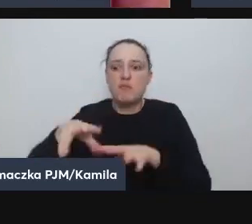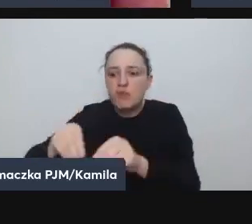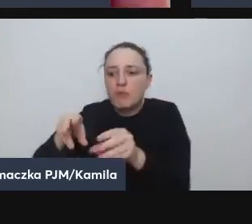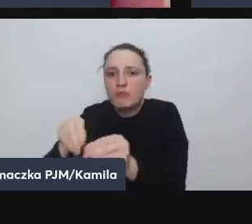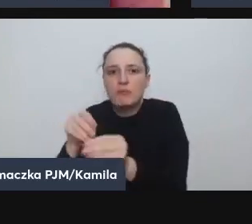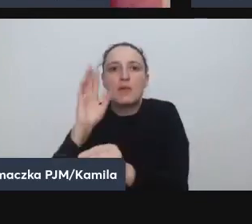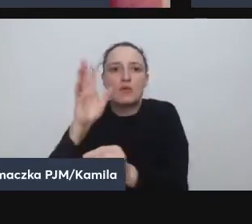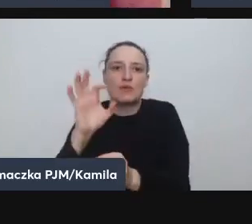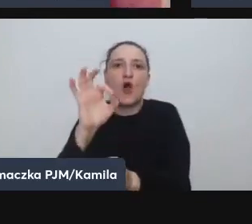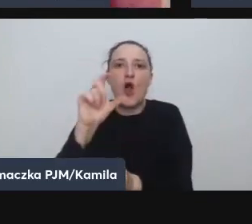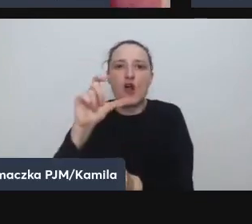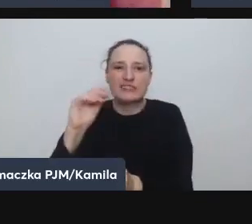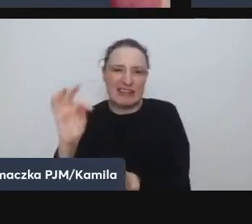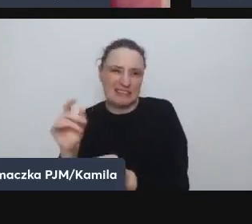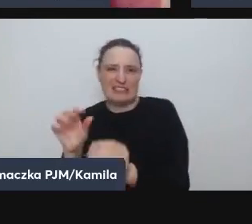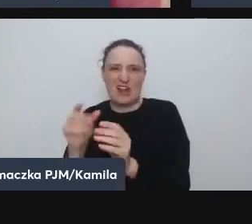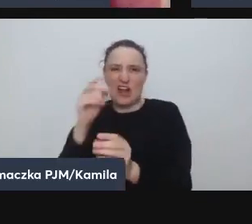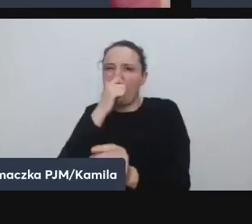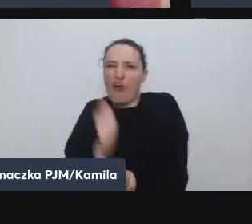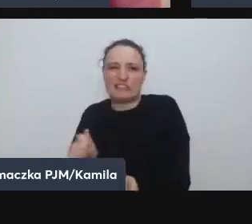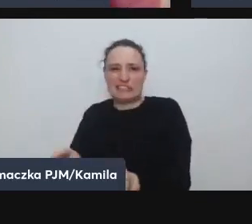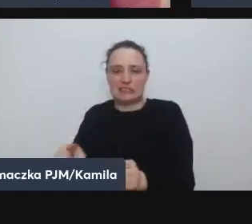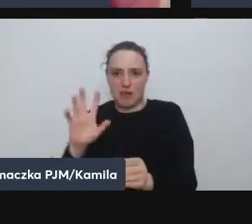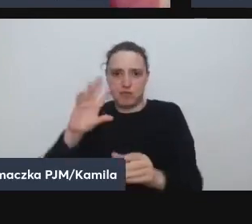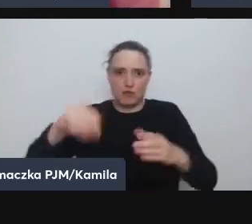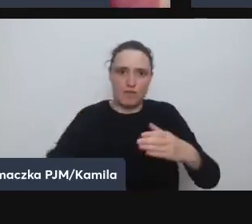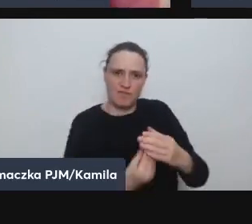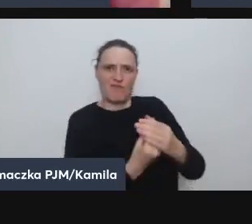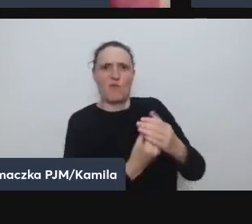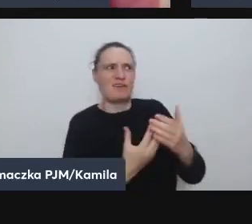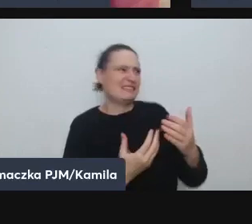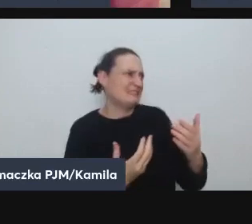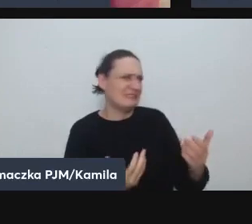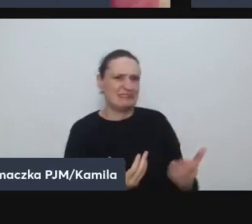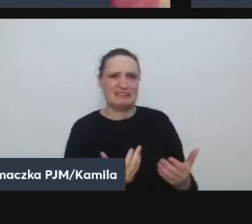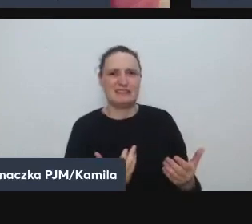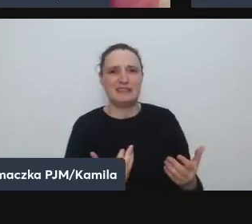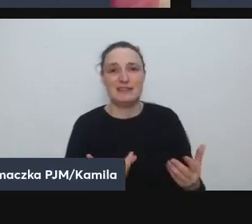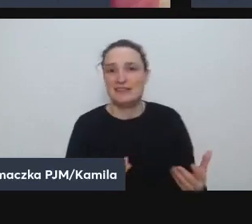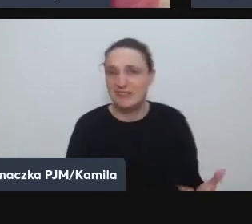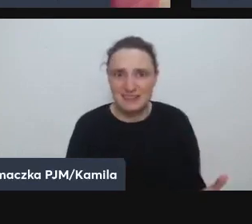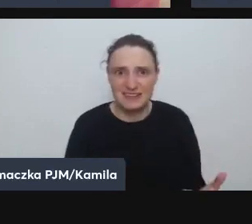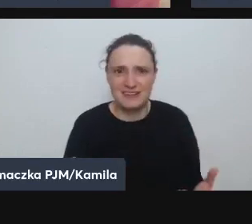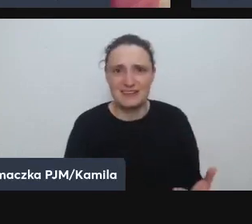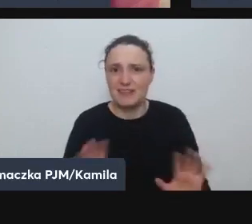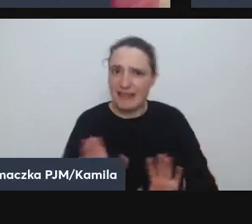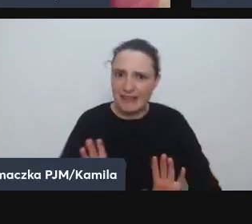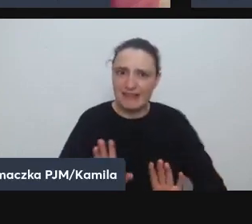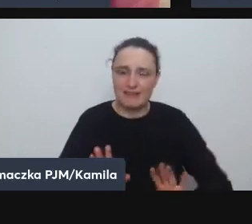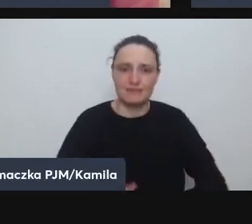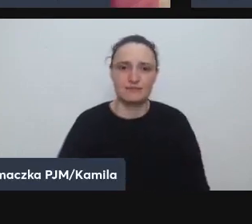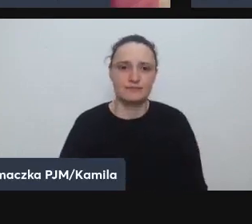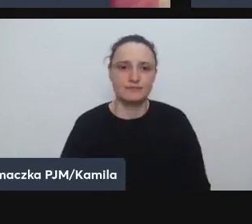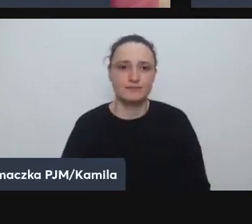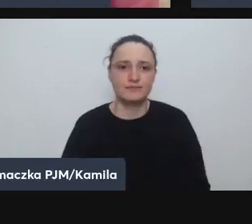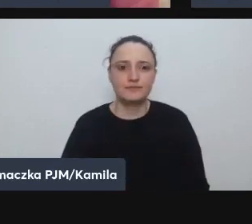potem znowu używać, wkładać do pochwy, no więc dla wielu osób to jest, wiecie, zupełnie, że nie. I co